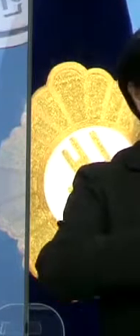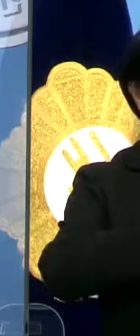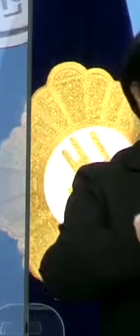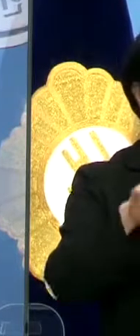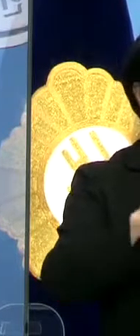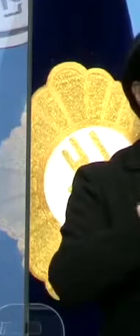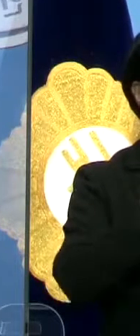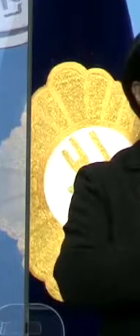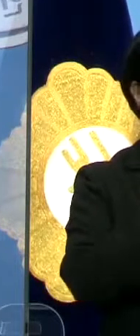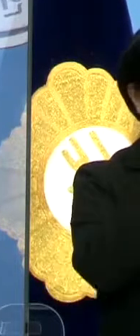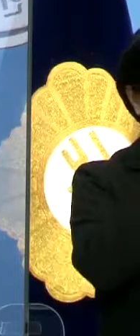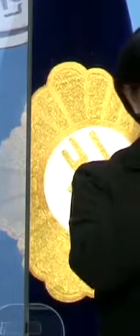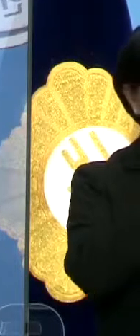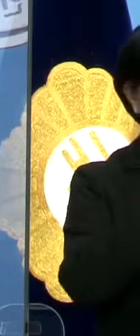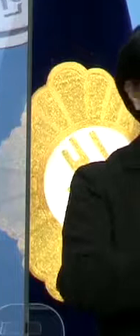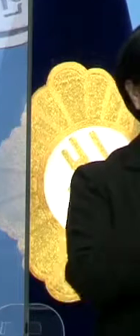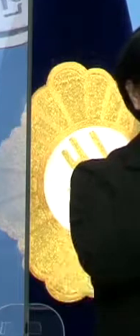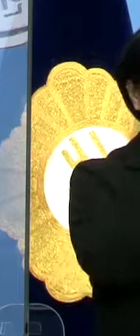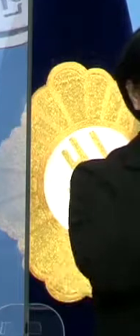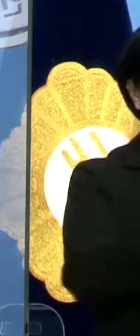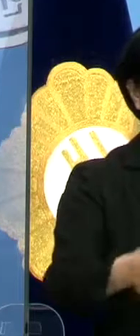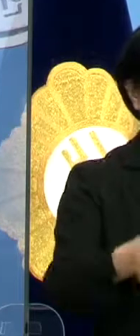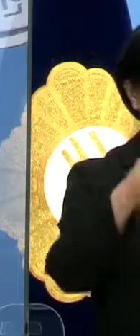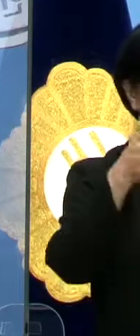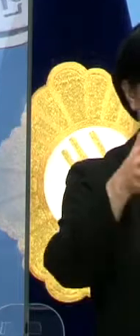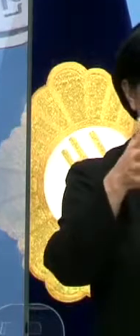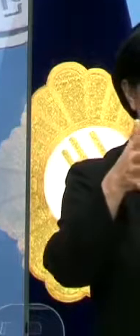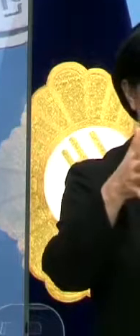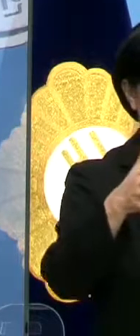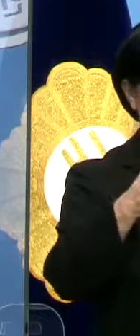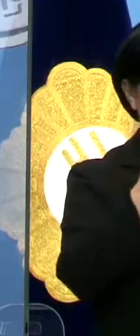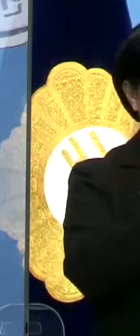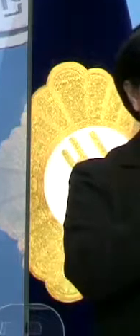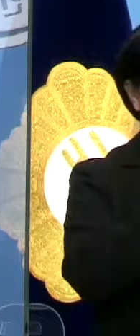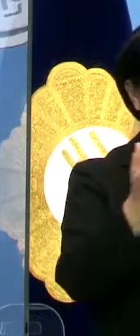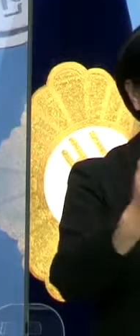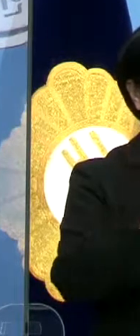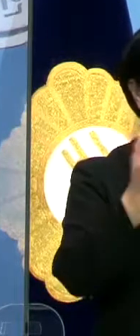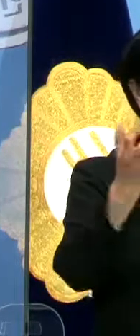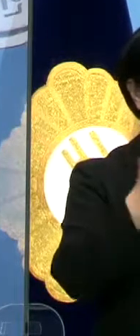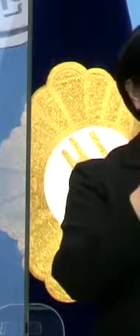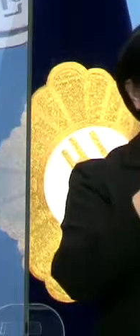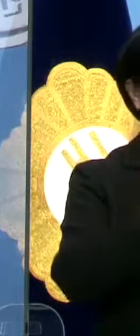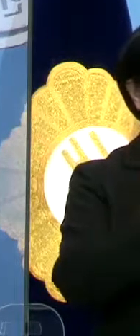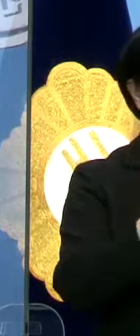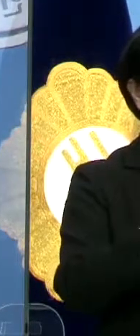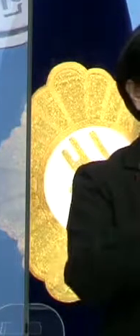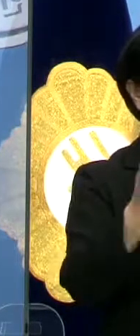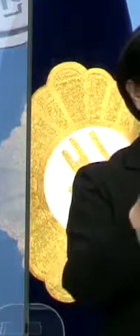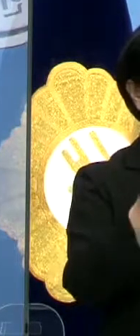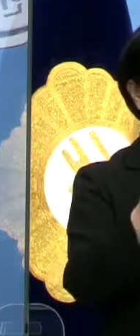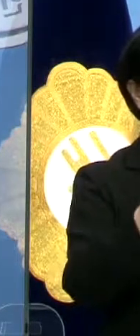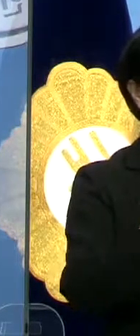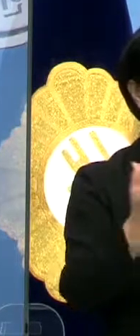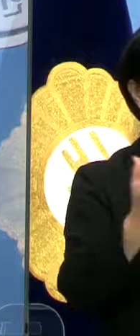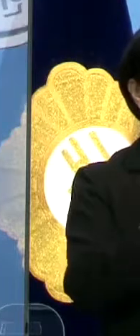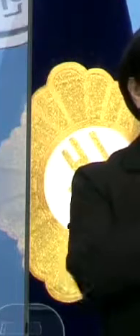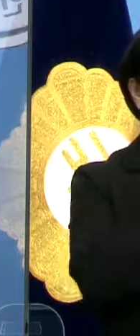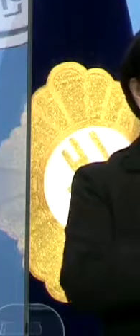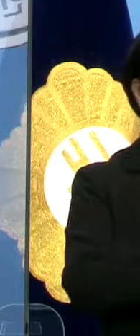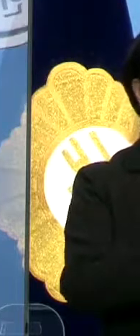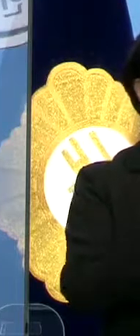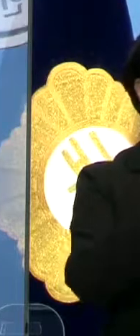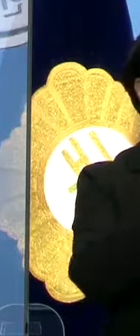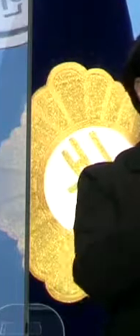있습니다 또 매입한 주택은 가구 주택으로 입주권을 노린 전형적인 2개로 의심이 됩니다